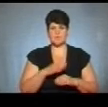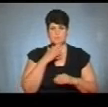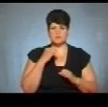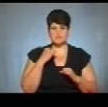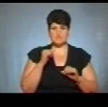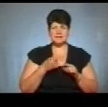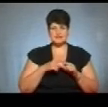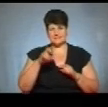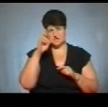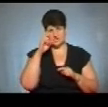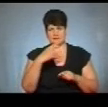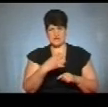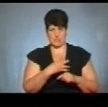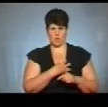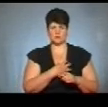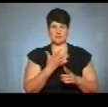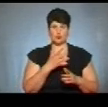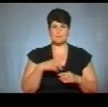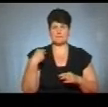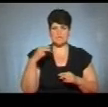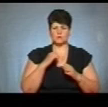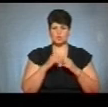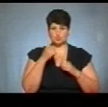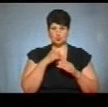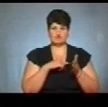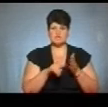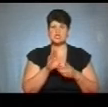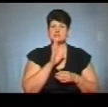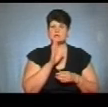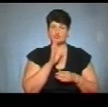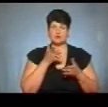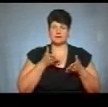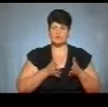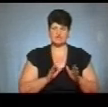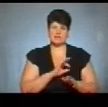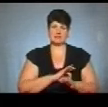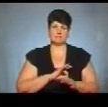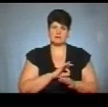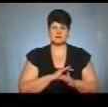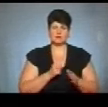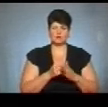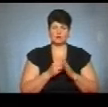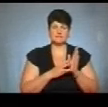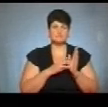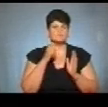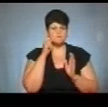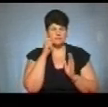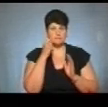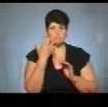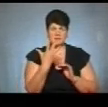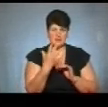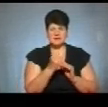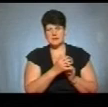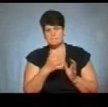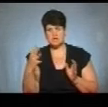Мати-героїня – це державна нагорода, якою президент щороку відзначає жінок, які народили і виховали до 8-річного віку 5 і